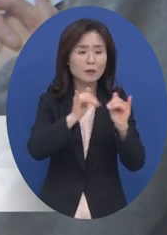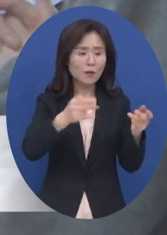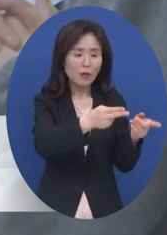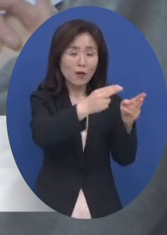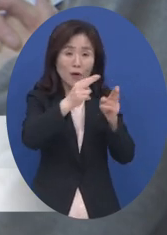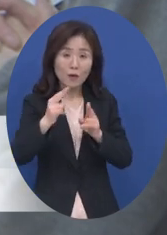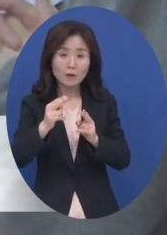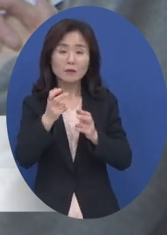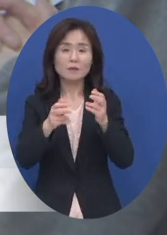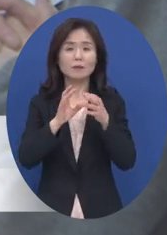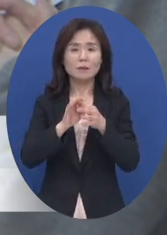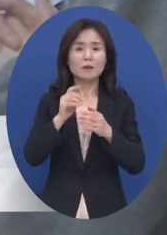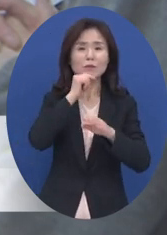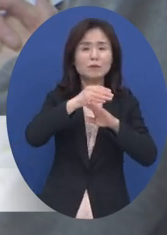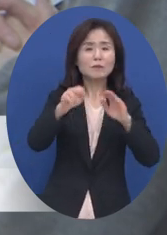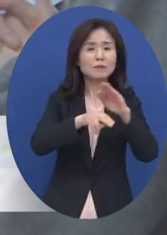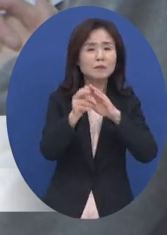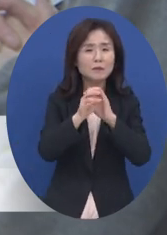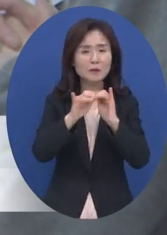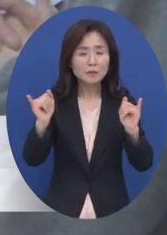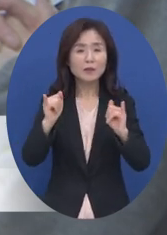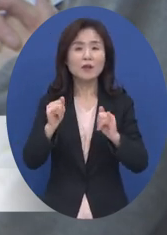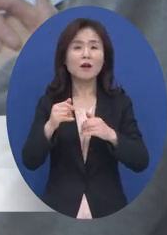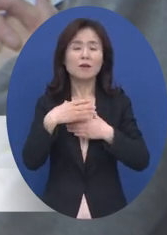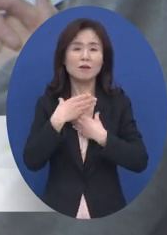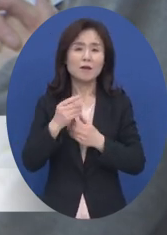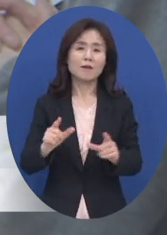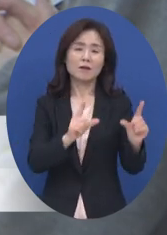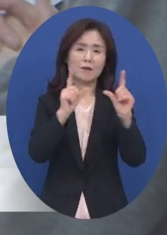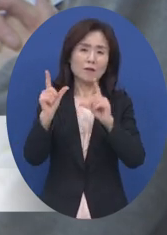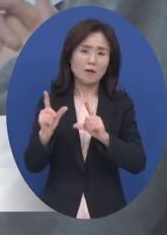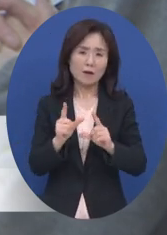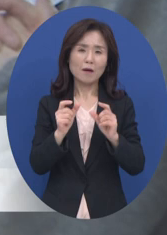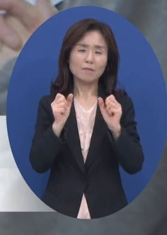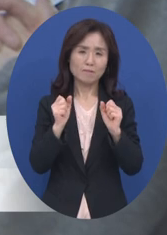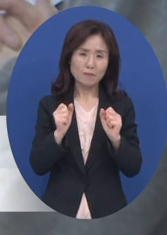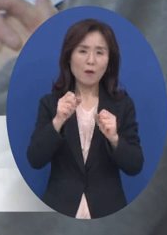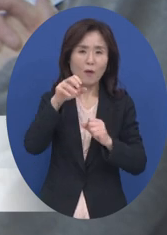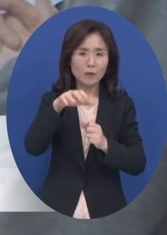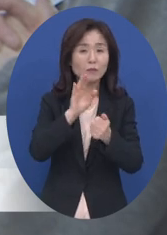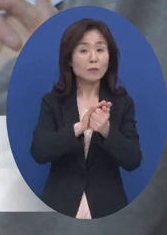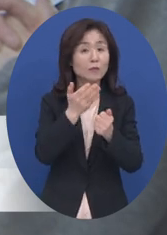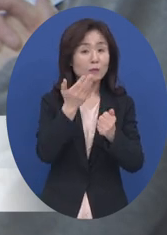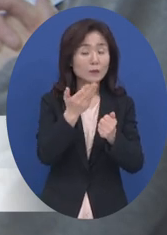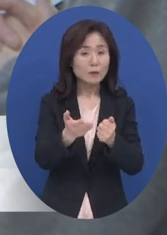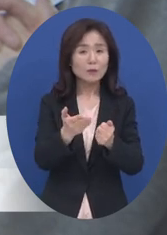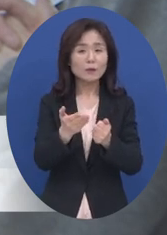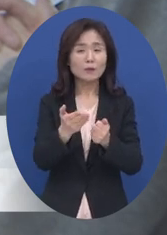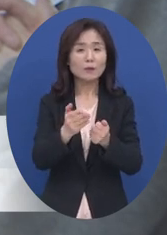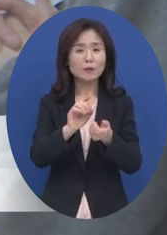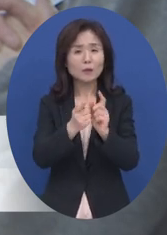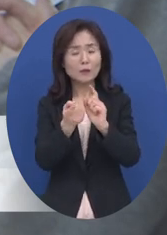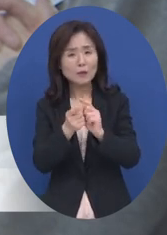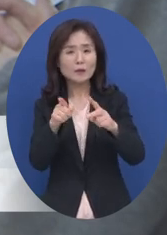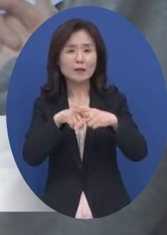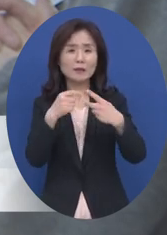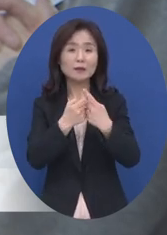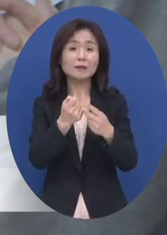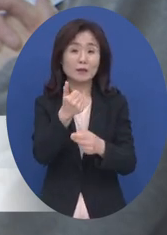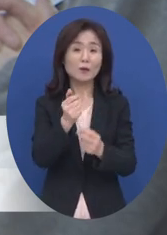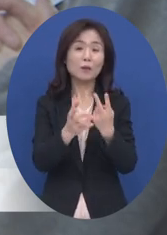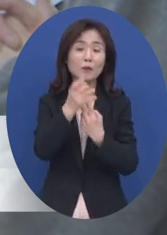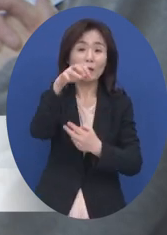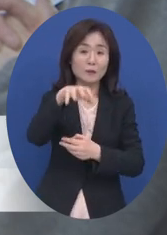통해 북한이탈주민의 정착을 돕고 서로를 이해하는 작은 통일의 장을 만들고 있습니다 경기 gtv 김태희 기자의